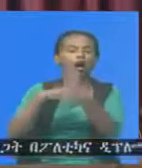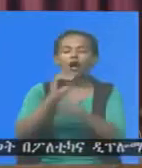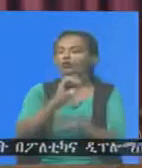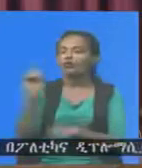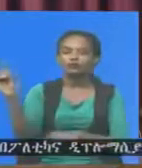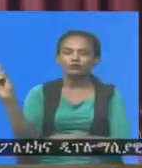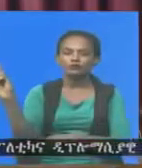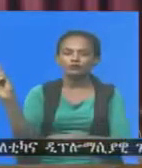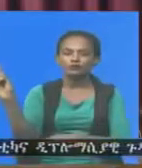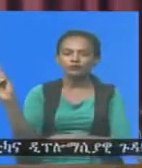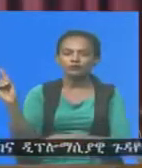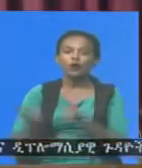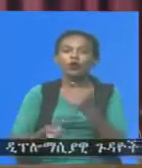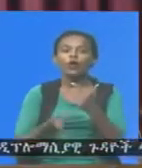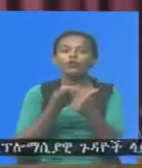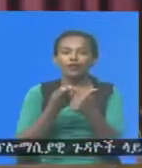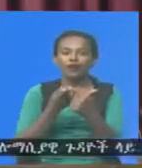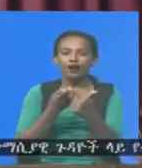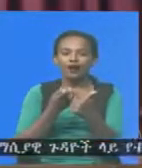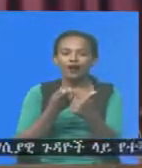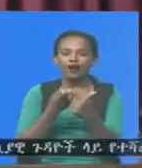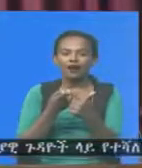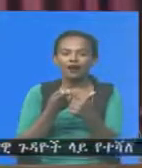ነው። ሁለተኛ